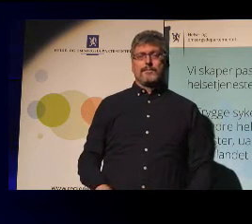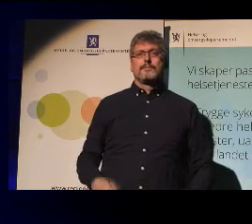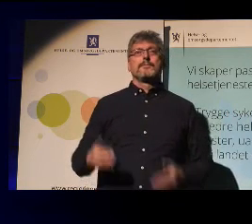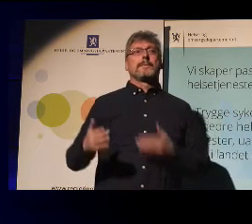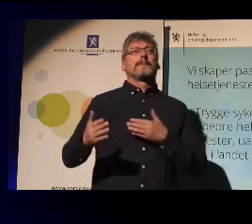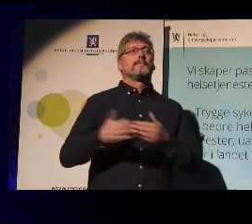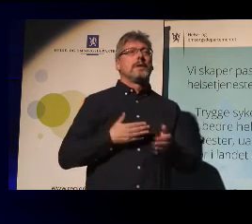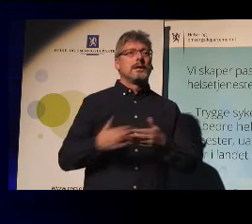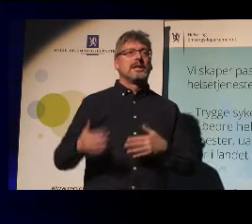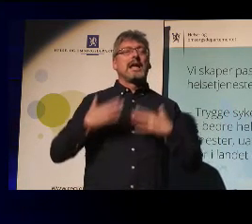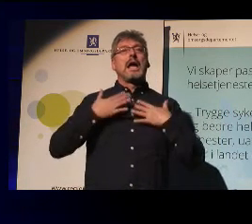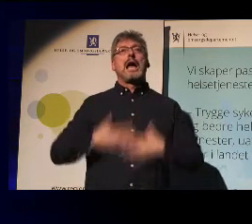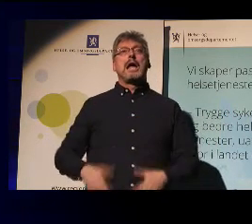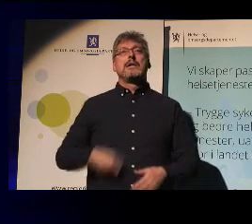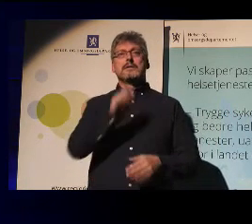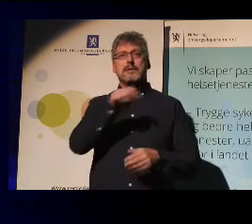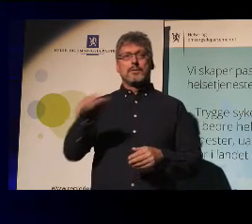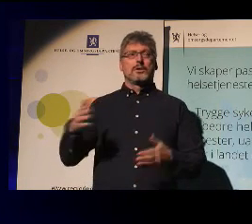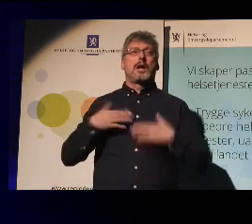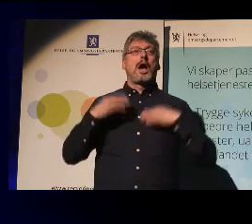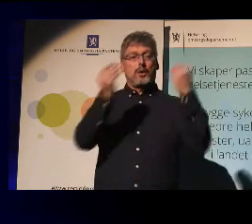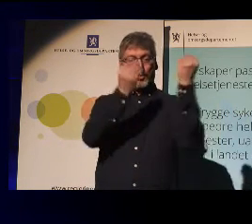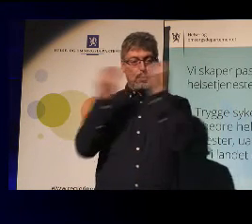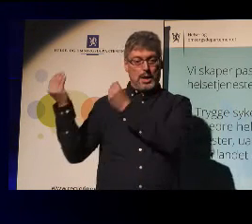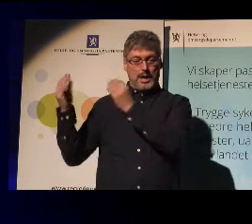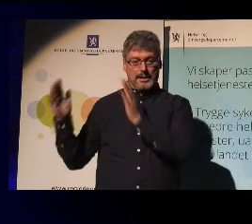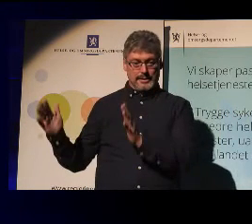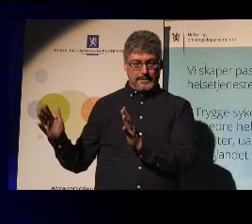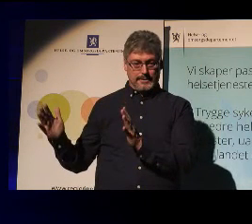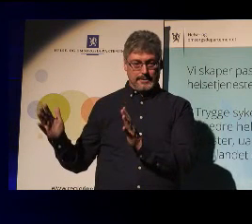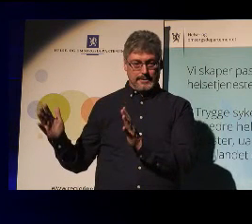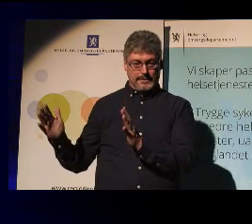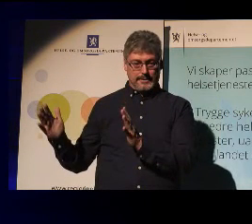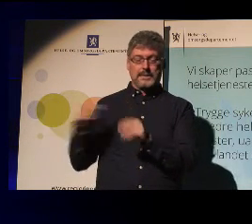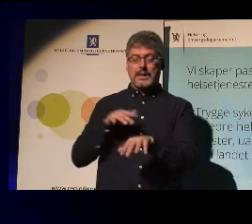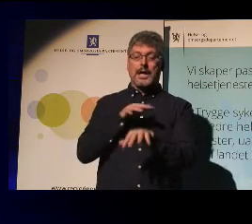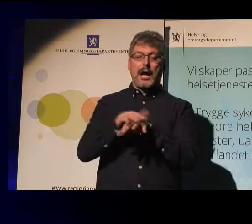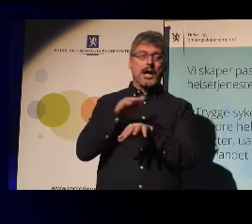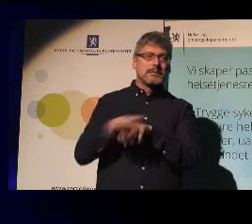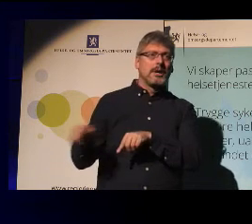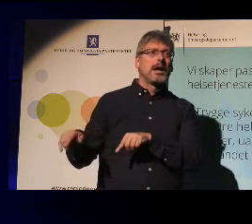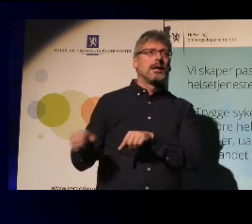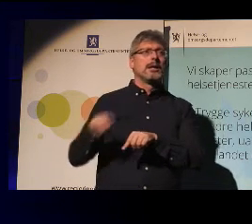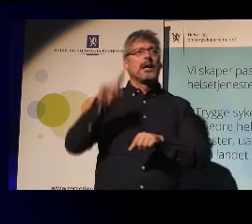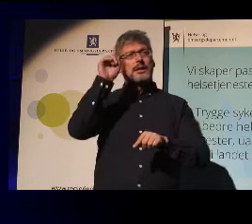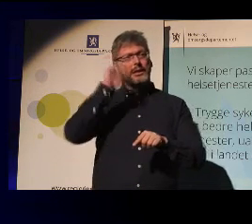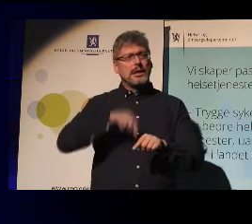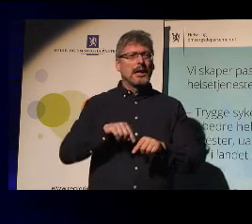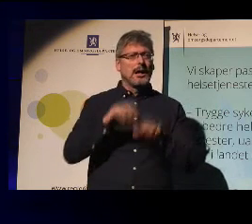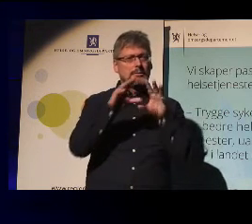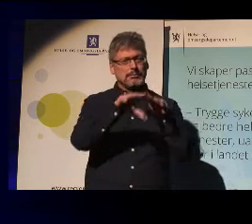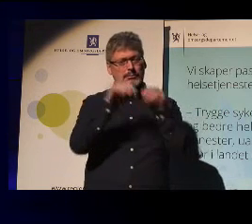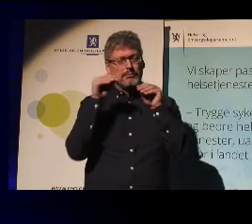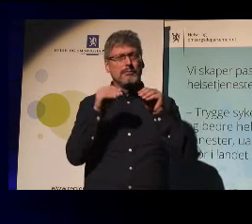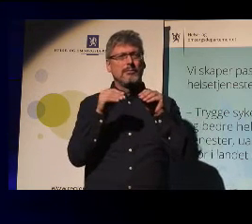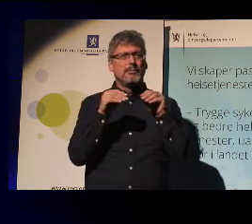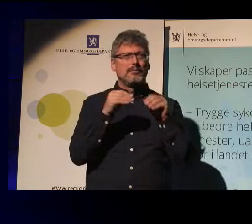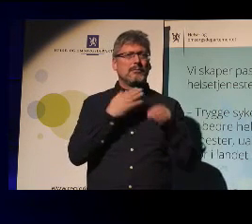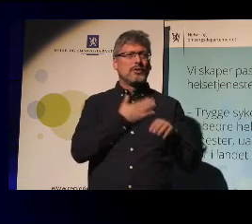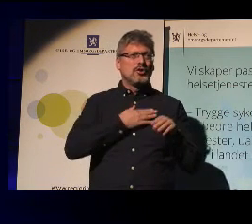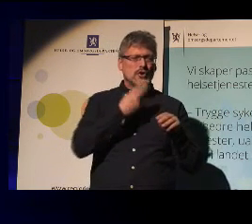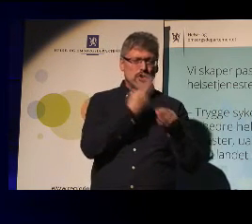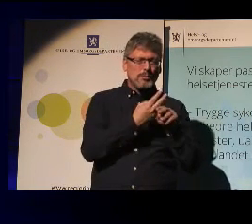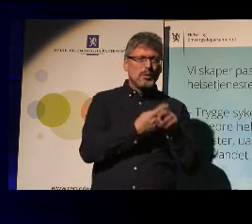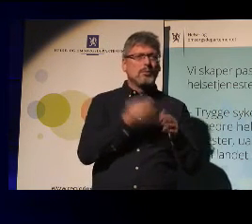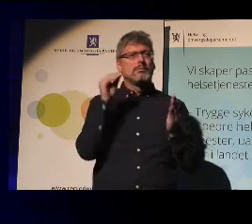Behandleren, helsepersonell, har utdannelse. De er eksperter som kan tolke symptomer, sette